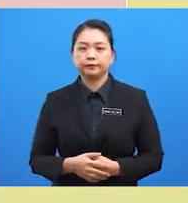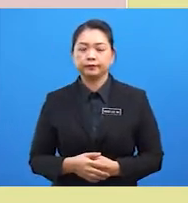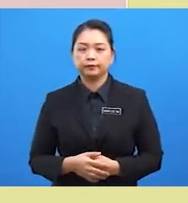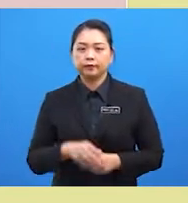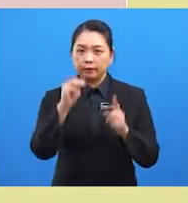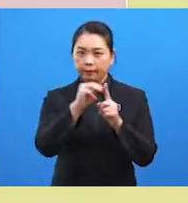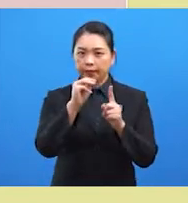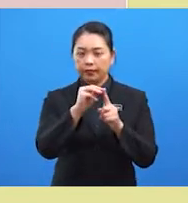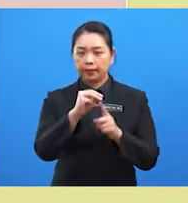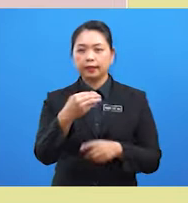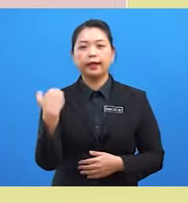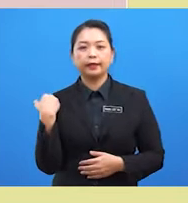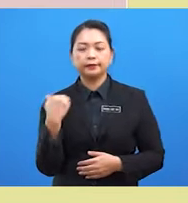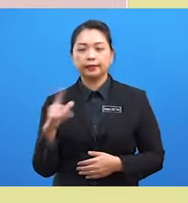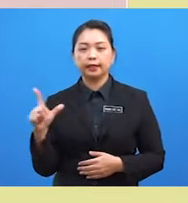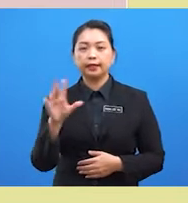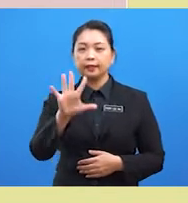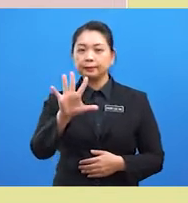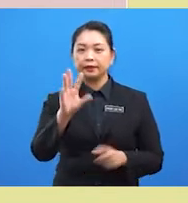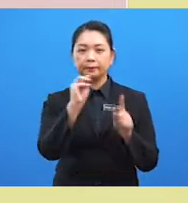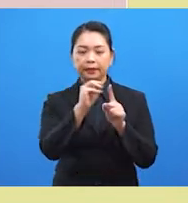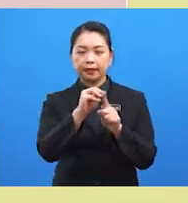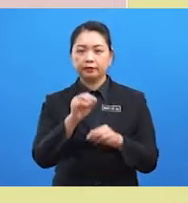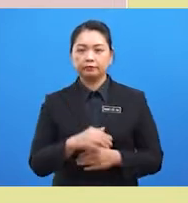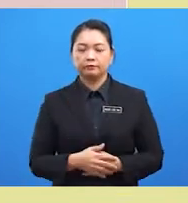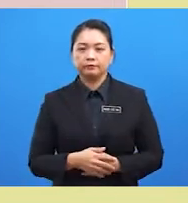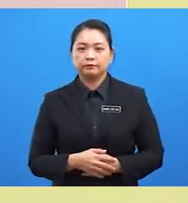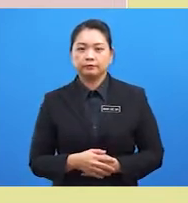Markahnya ialah 5 markah.